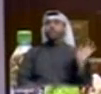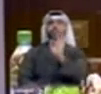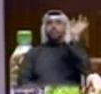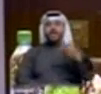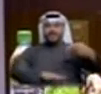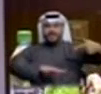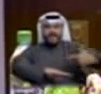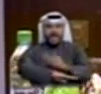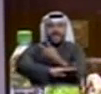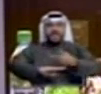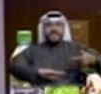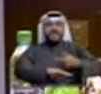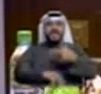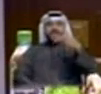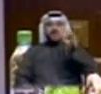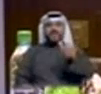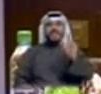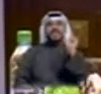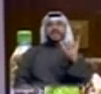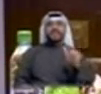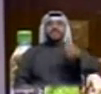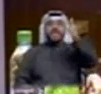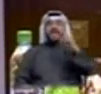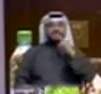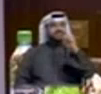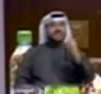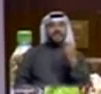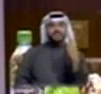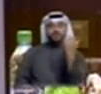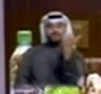الاستوائية خلال شهر نوفمبر من عام 2016،